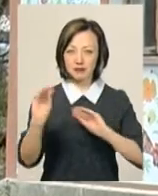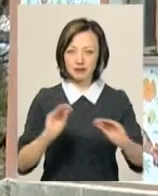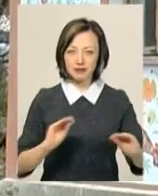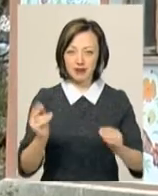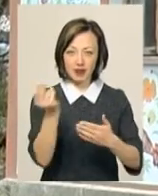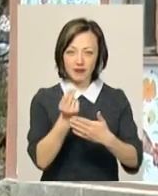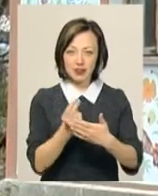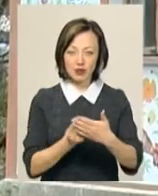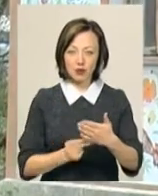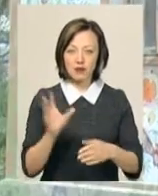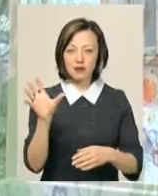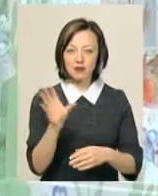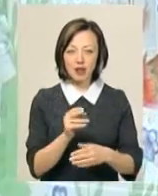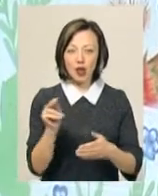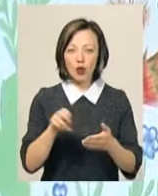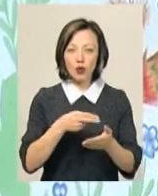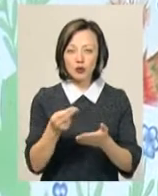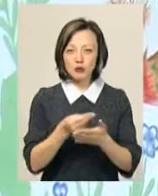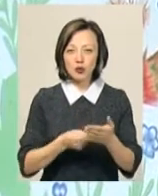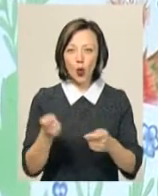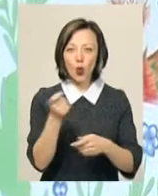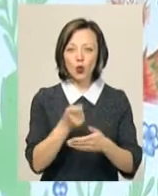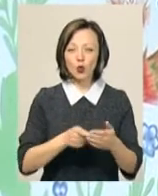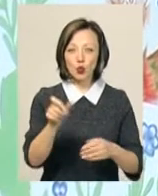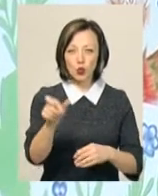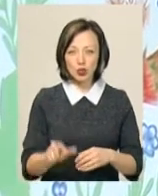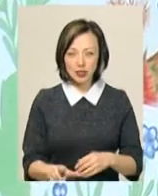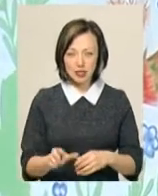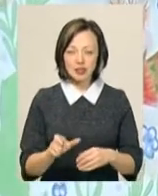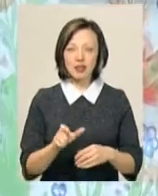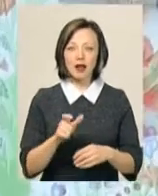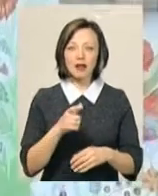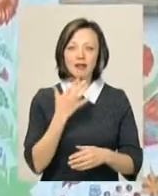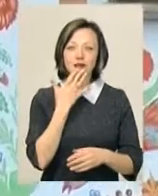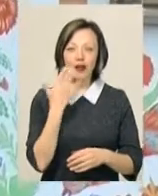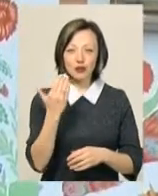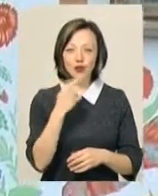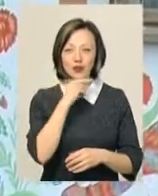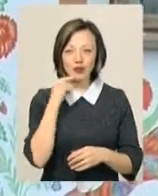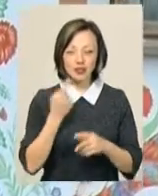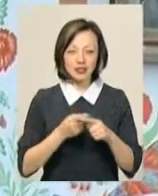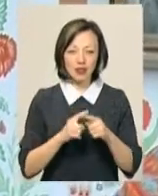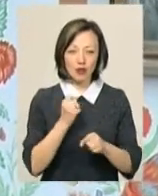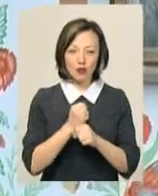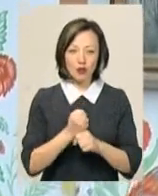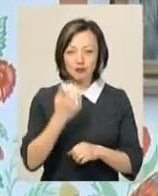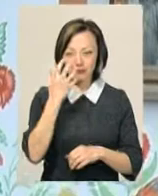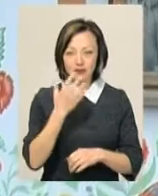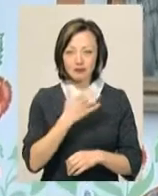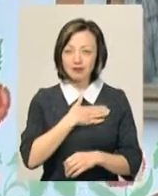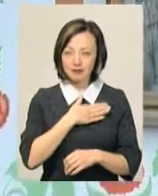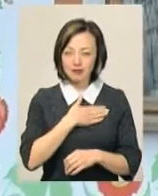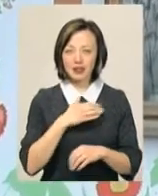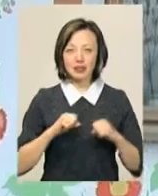декоративними візерунками. Усе розписував художник із села Кутківці, росіянин за національністю пан Сергій, який каже, ця робота йому припала до душі.